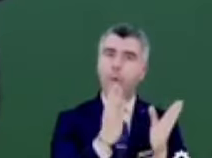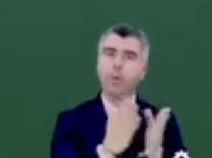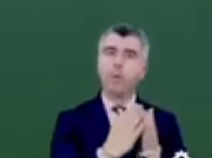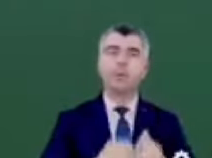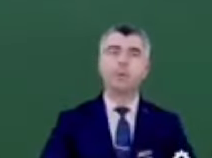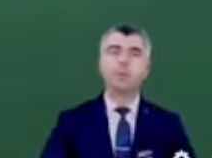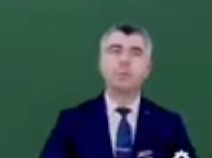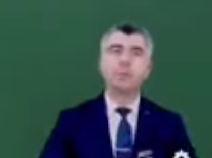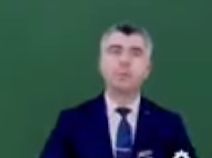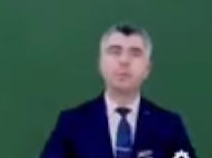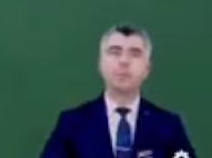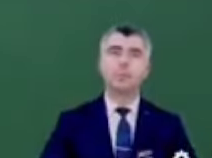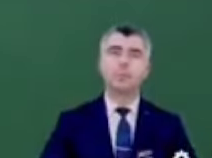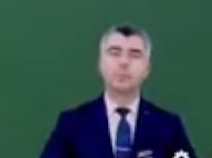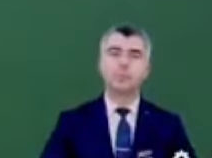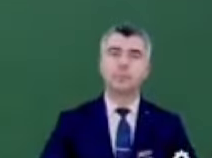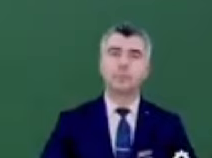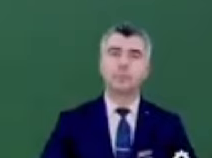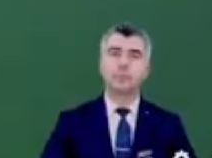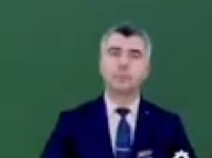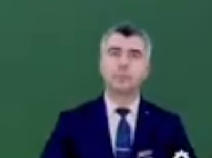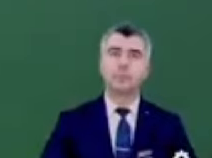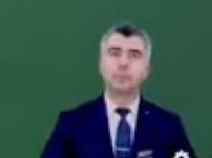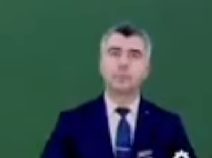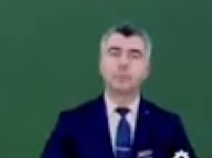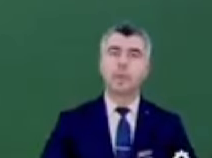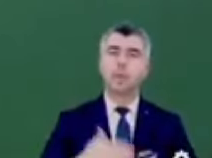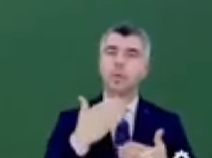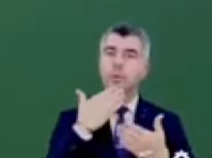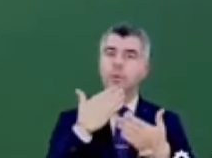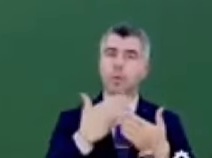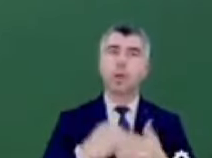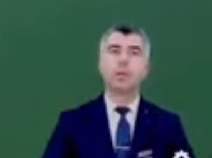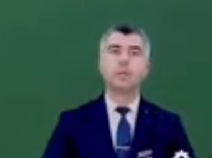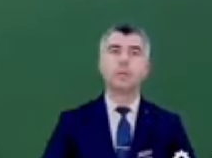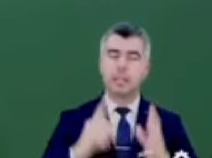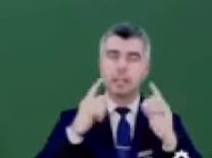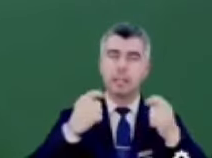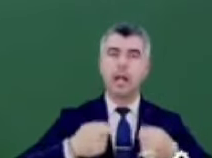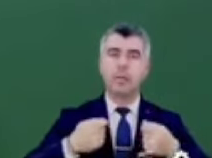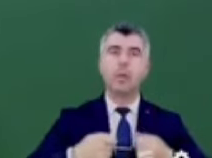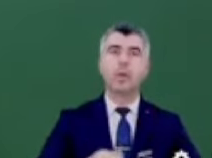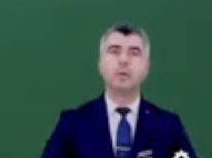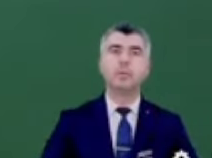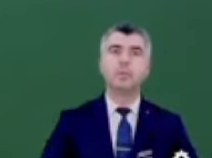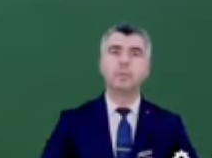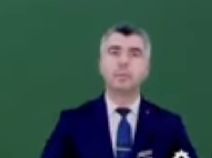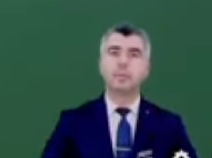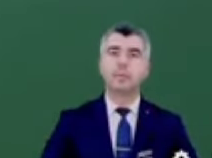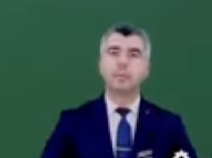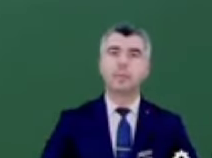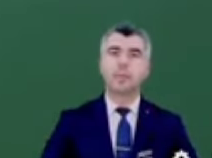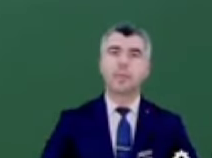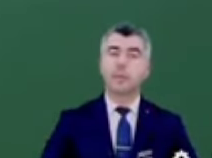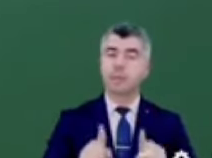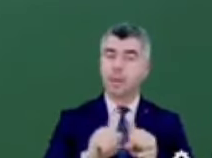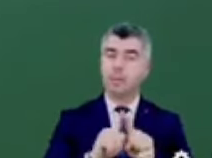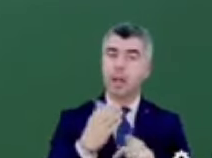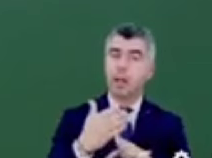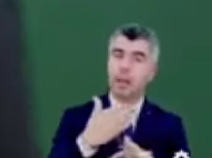العامه تفضلي سيده الوزير شكرا جزيلا السلام عليكم اذا كما تمت